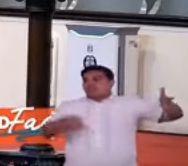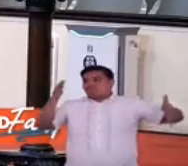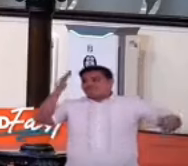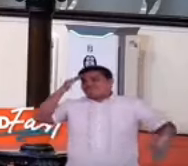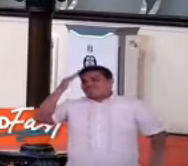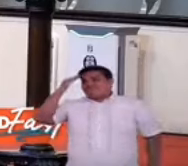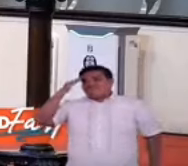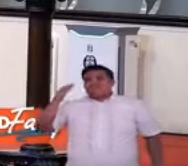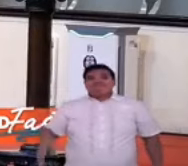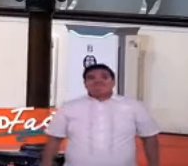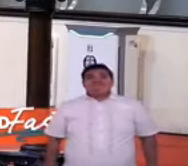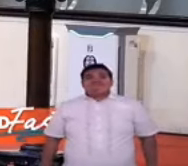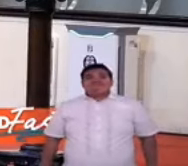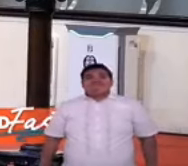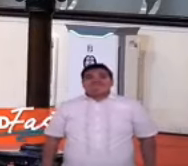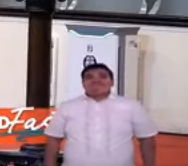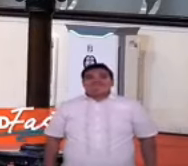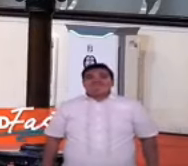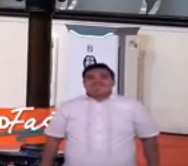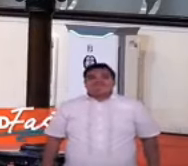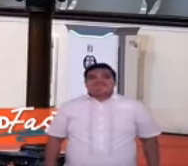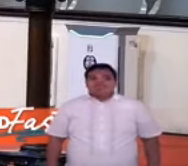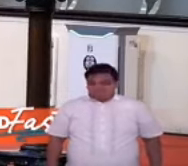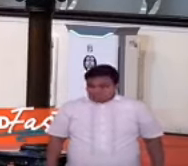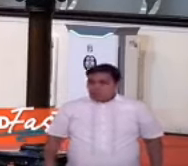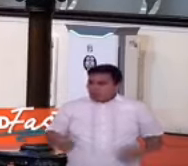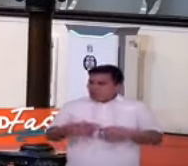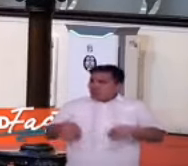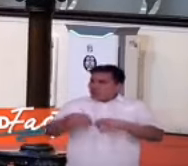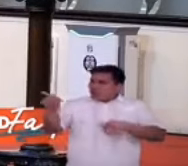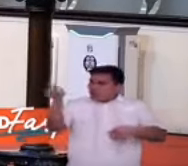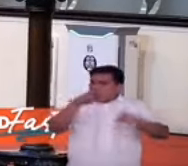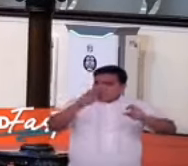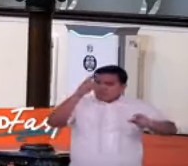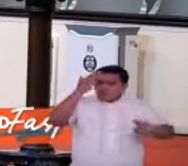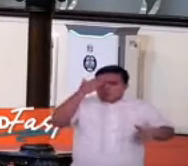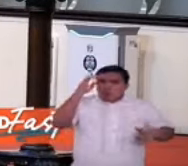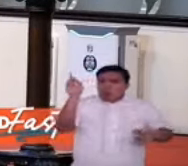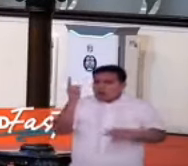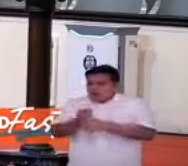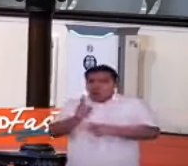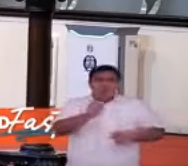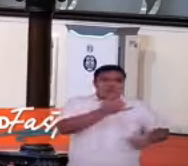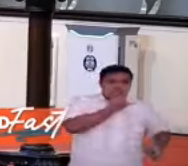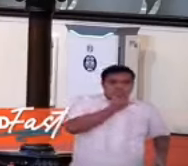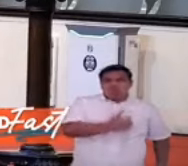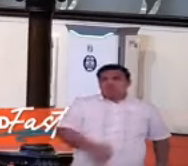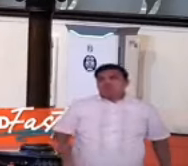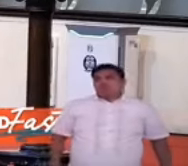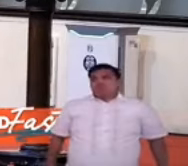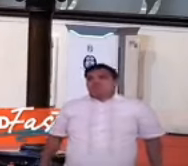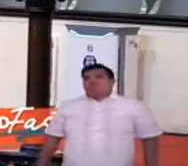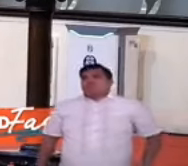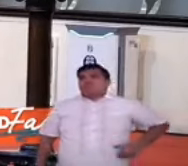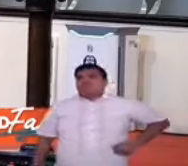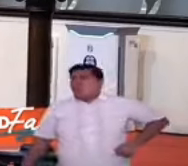na. Tuwa na dito, plastada na. Nasay mo tubag, nasay mo karga, nasay mo abiba. Sige day,